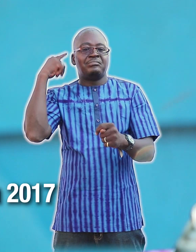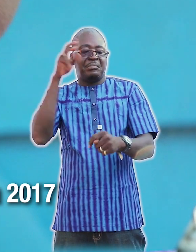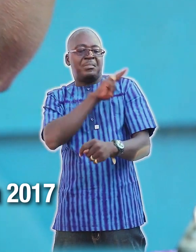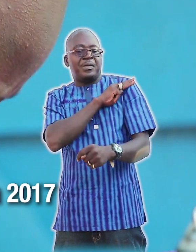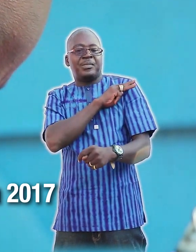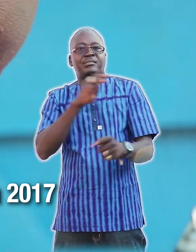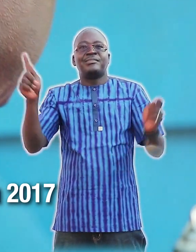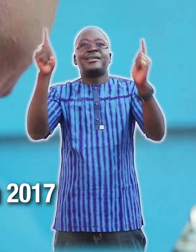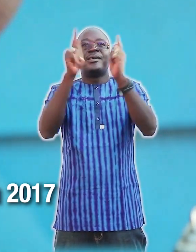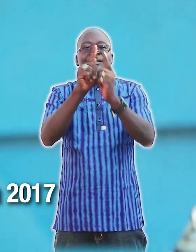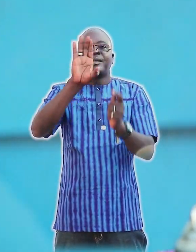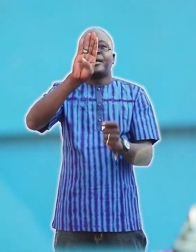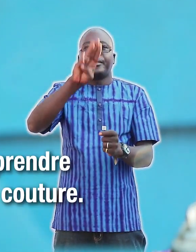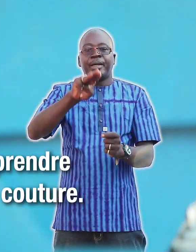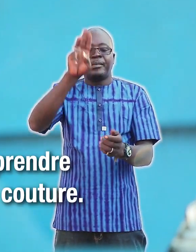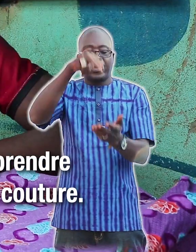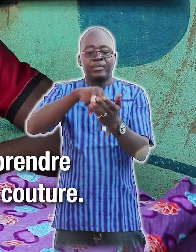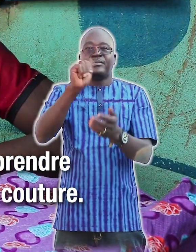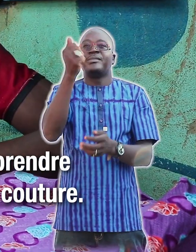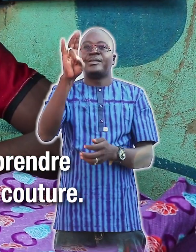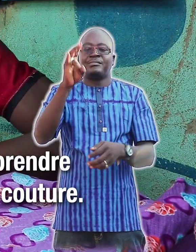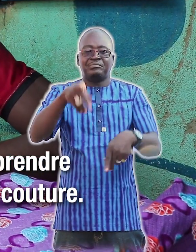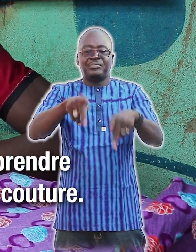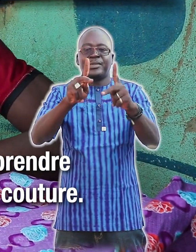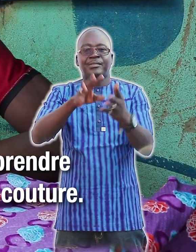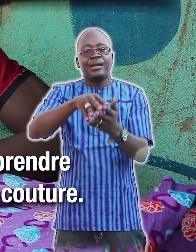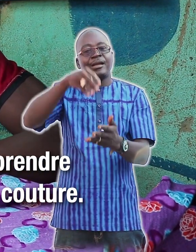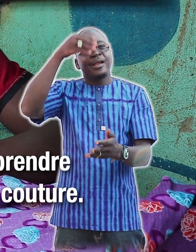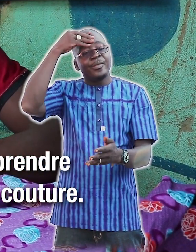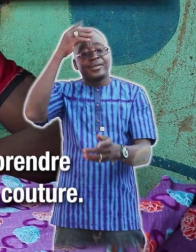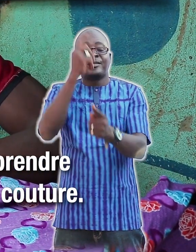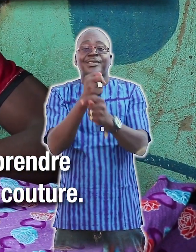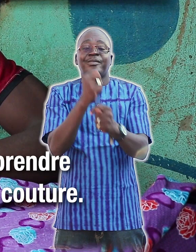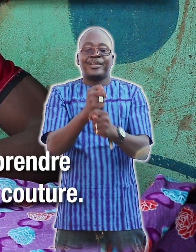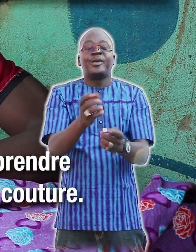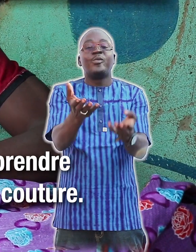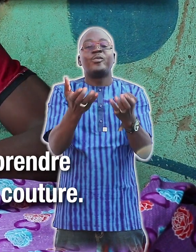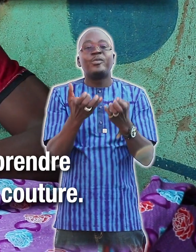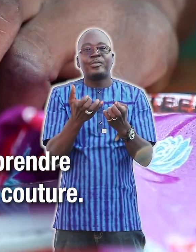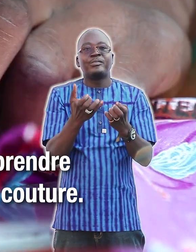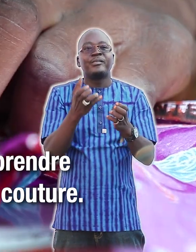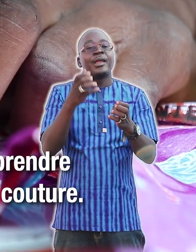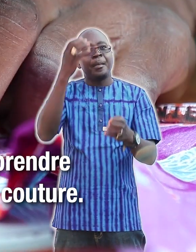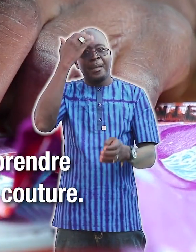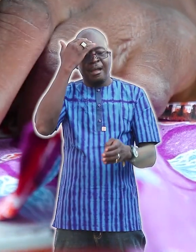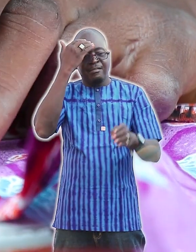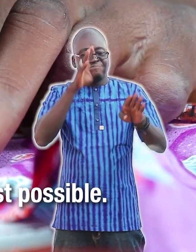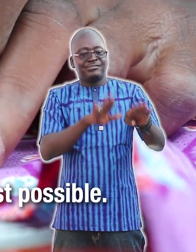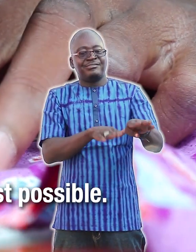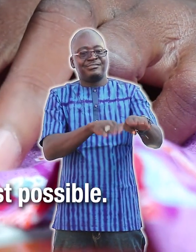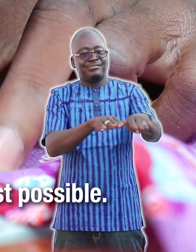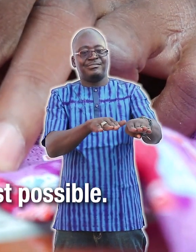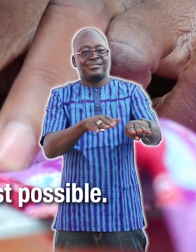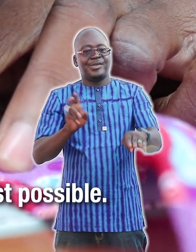rencontré CBM en 2017, qui lui permet aujourd'hui d'apprendre le métier de son choix, à savoir la couture.